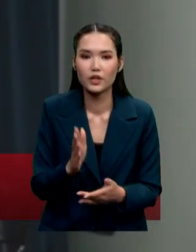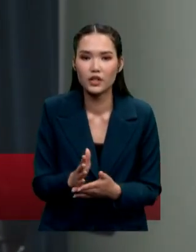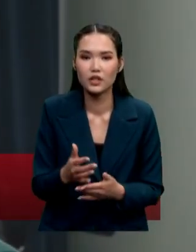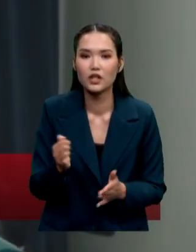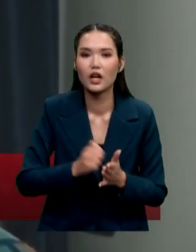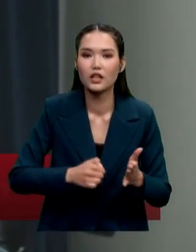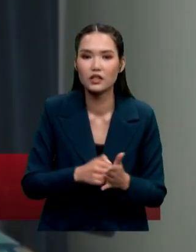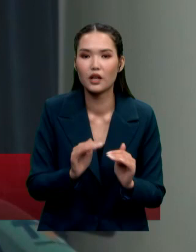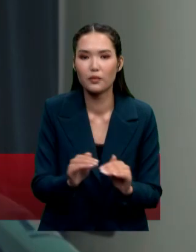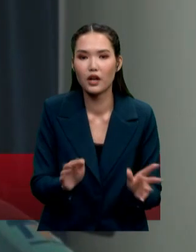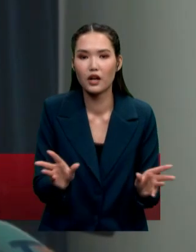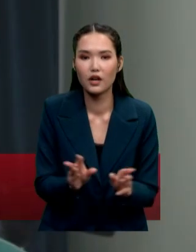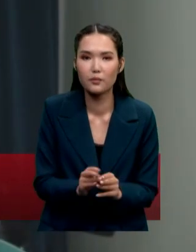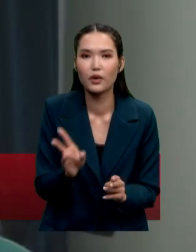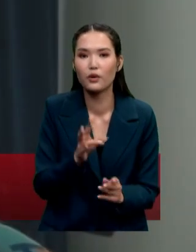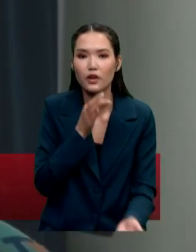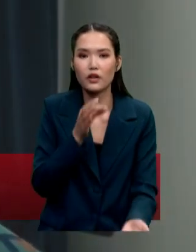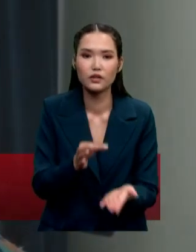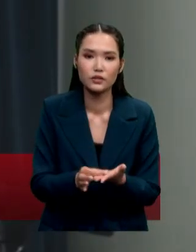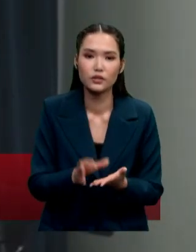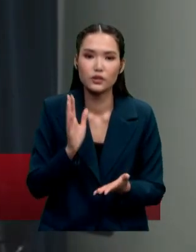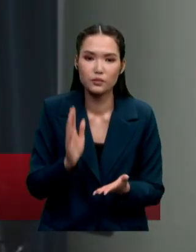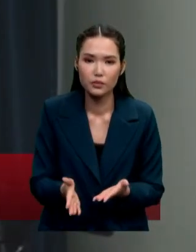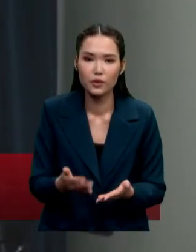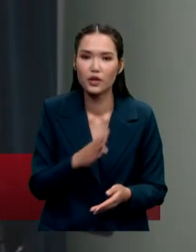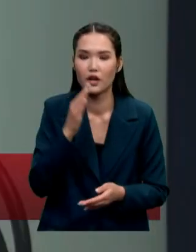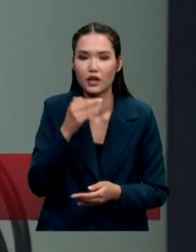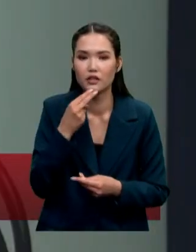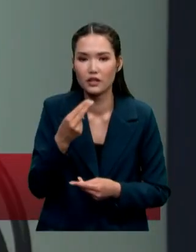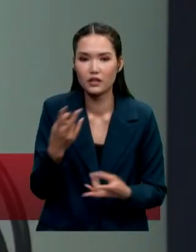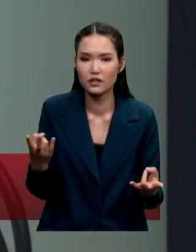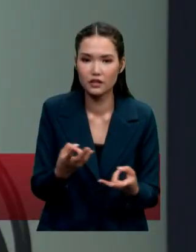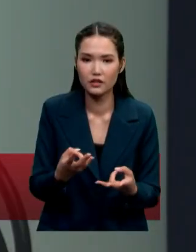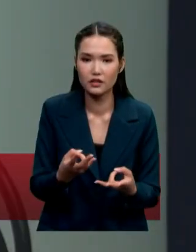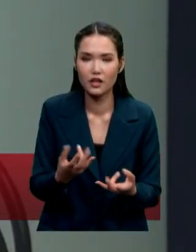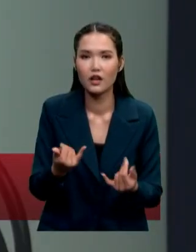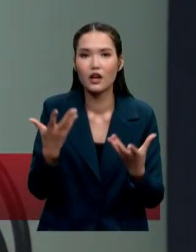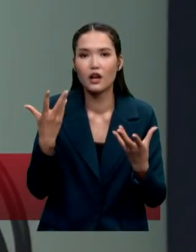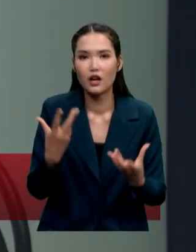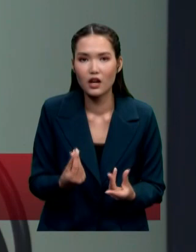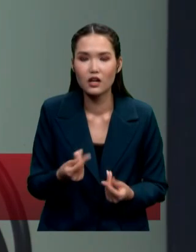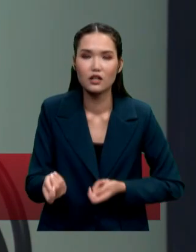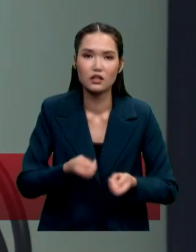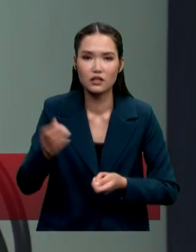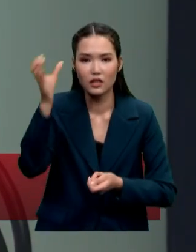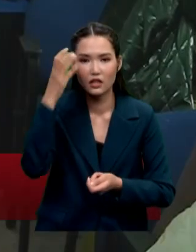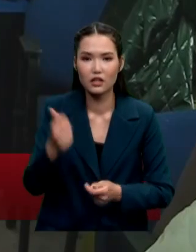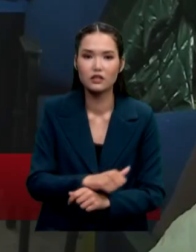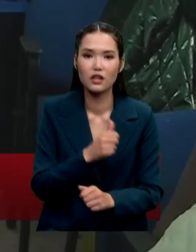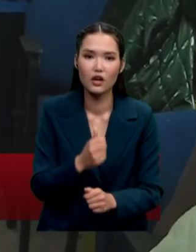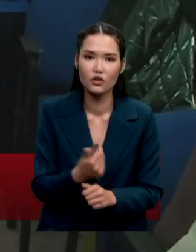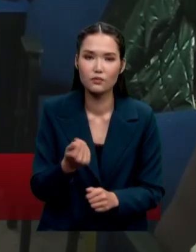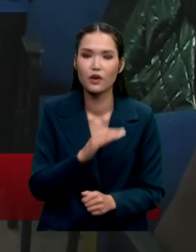болғанда балаларға бірден осы кім жауапты болады ертең соған айтыңызшы. Десе де Ұлытау облысы білім басқармасының басшысы